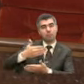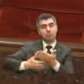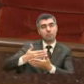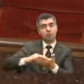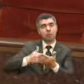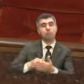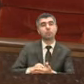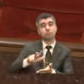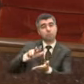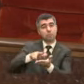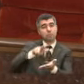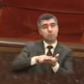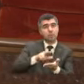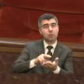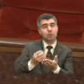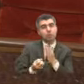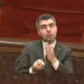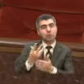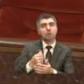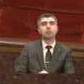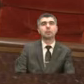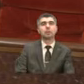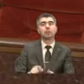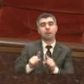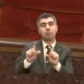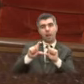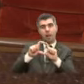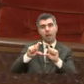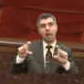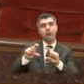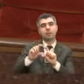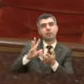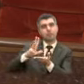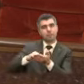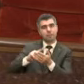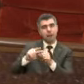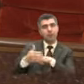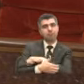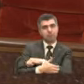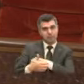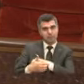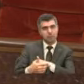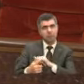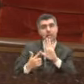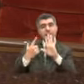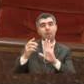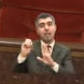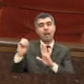لاستعمال واعتماد معايير أخرى، ولا سيما حاملي بطاقة الرماد. واليوم مرينا من 700,000 مستفيد إلى